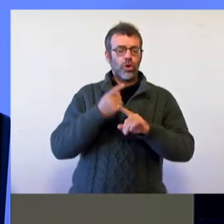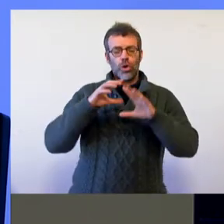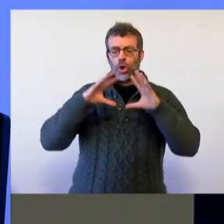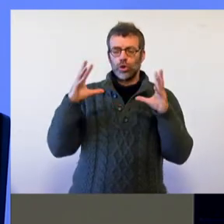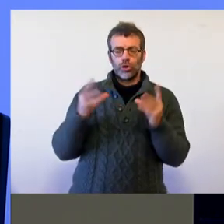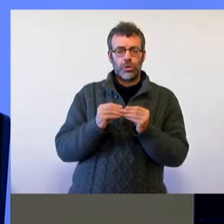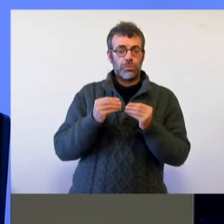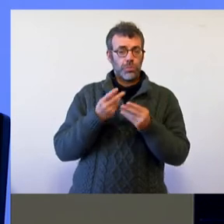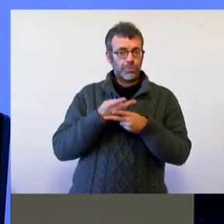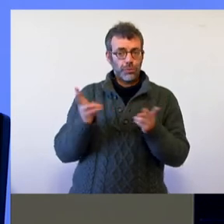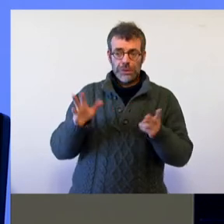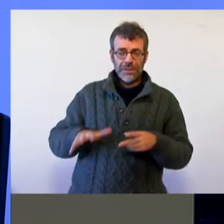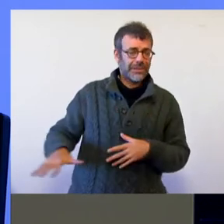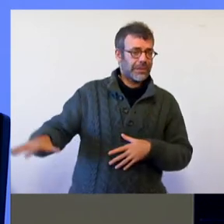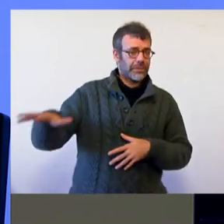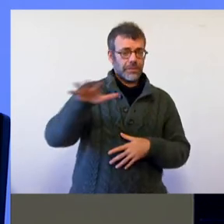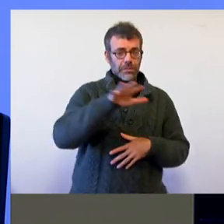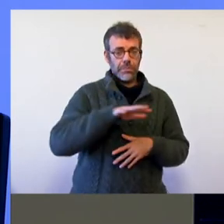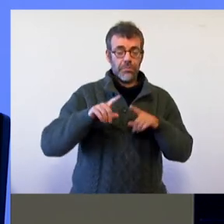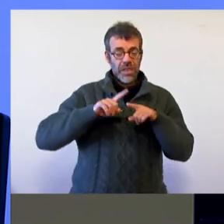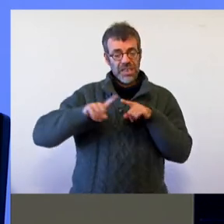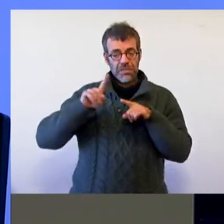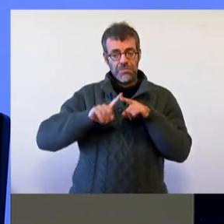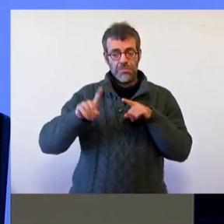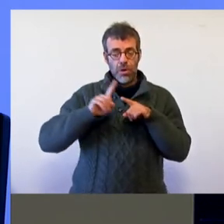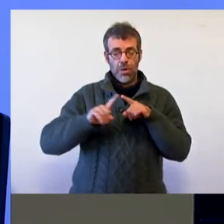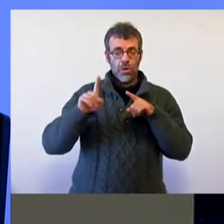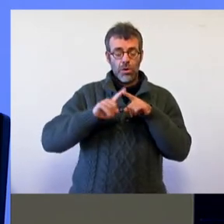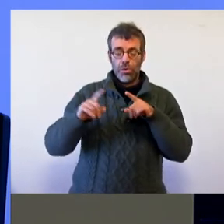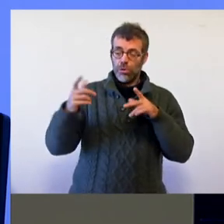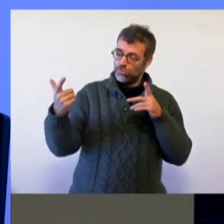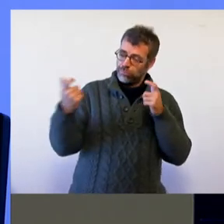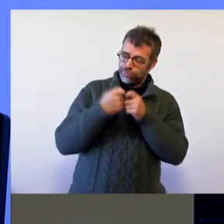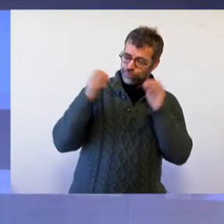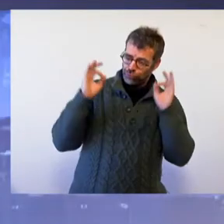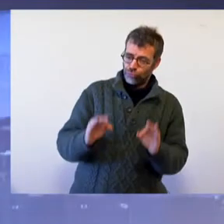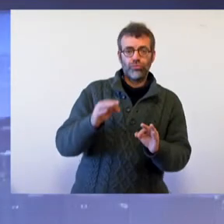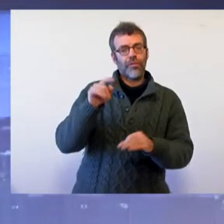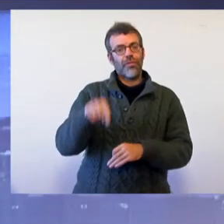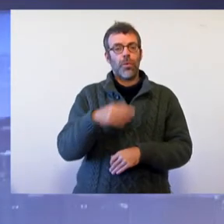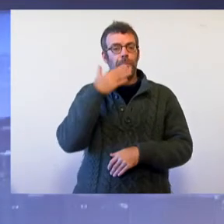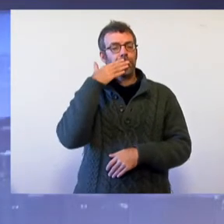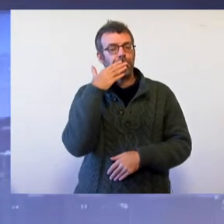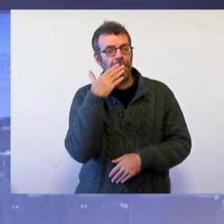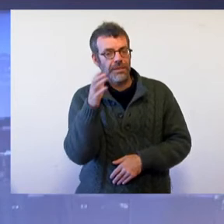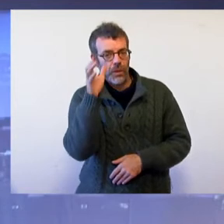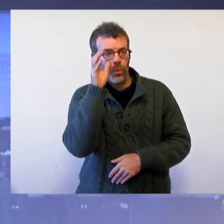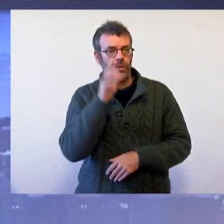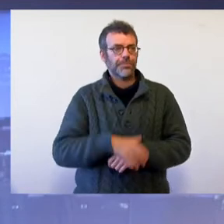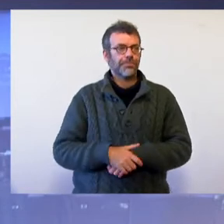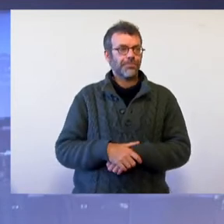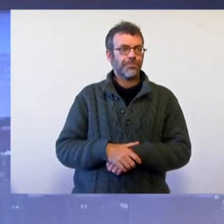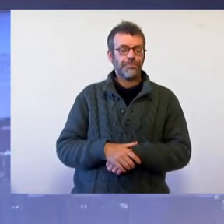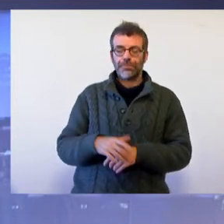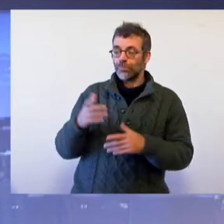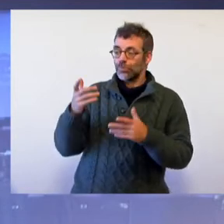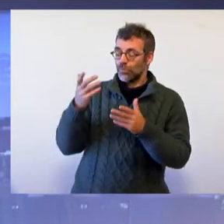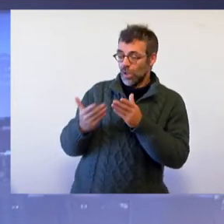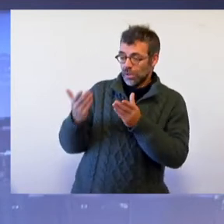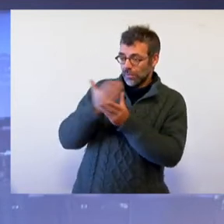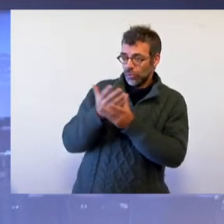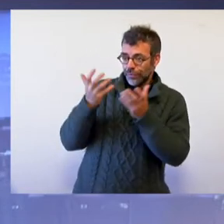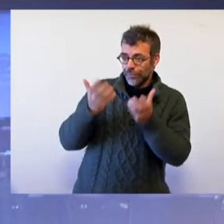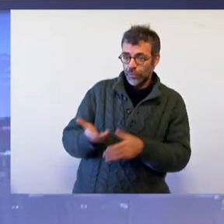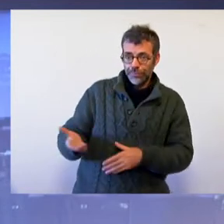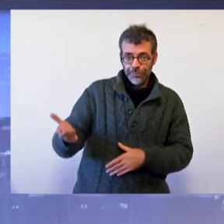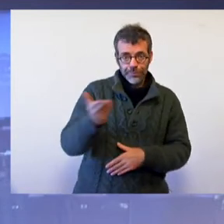publics-là puissent avoir un équipement à la hauteur. Je vous remercie. Merci, Monsieur Martin. Y a-t-il des demandes de prise de